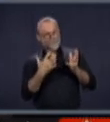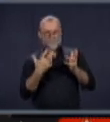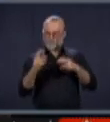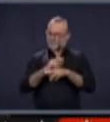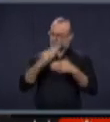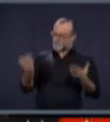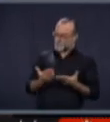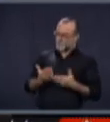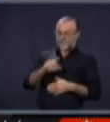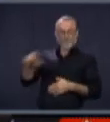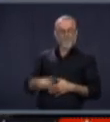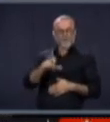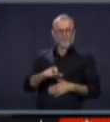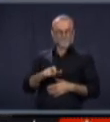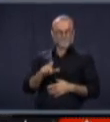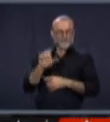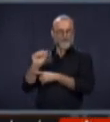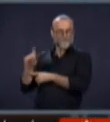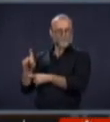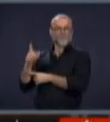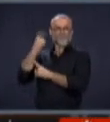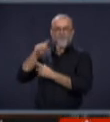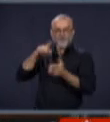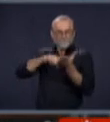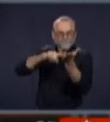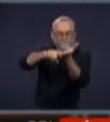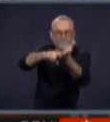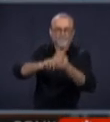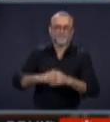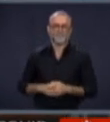sûr, que nous puissions utiliser l'application développée ici au Québec.